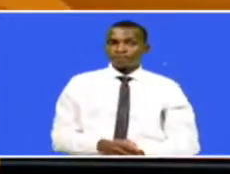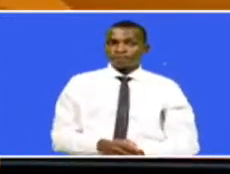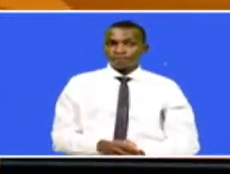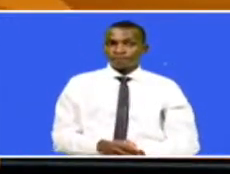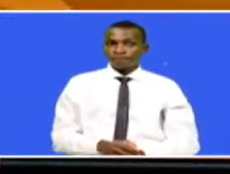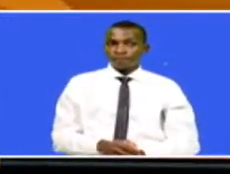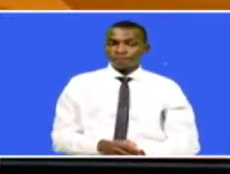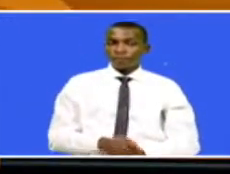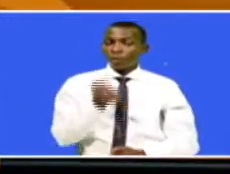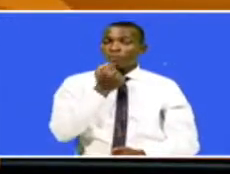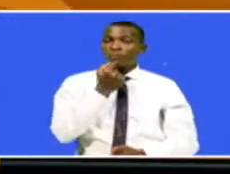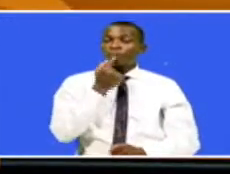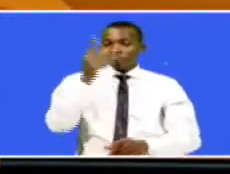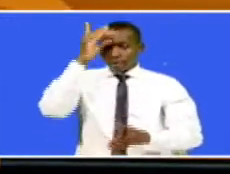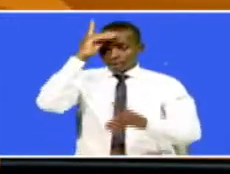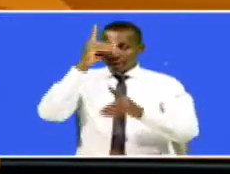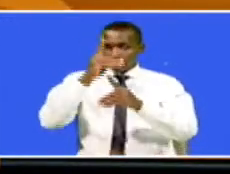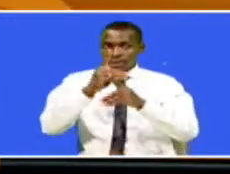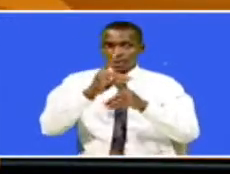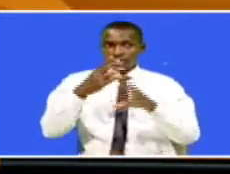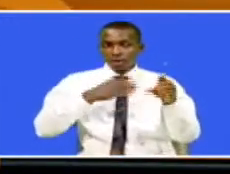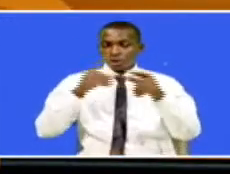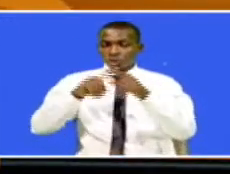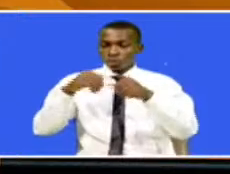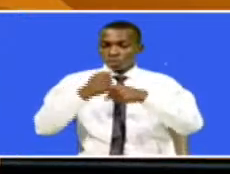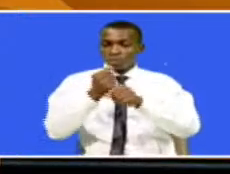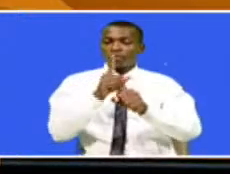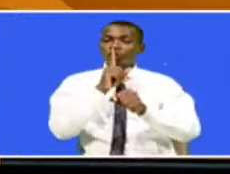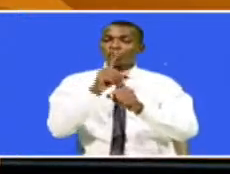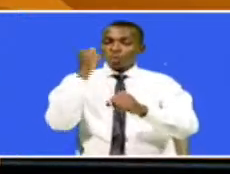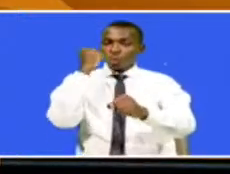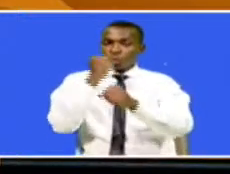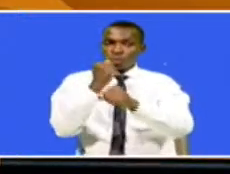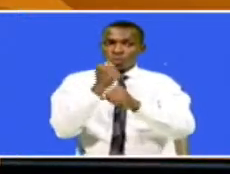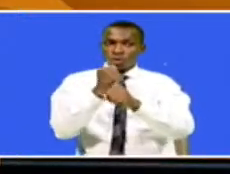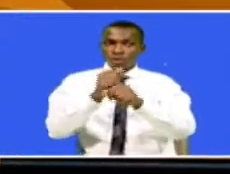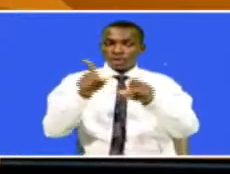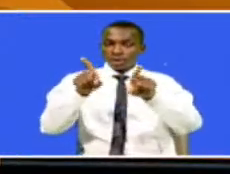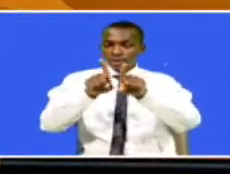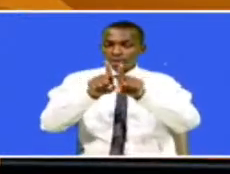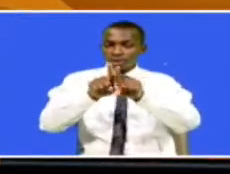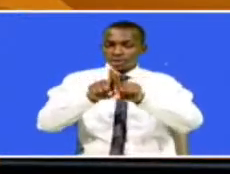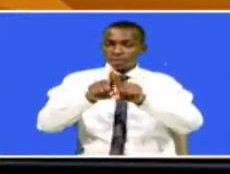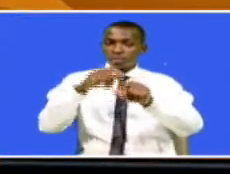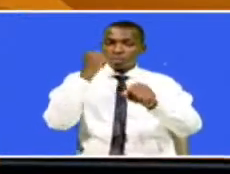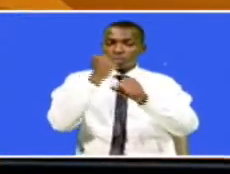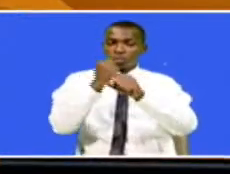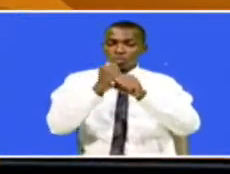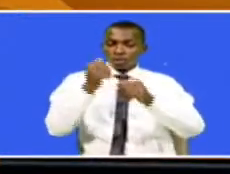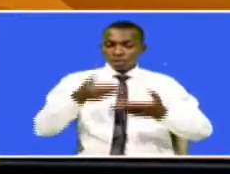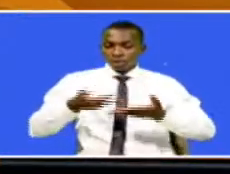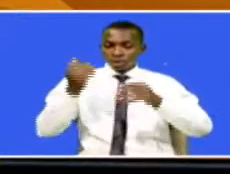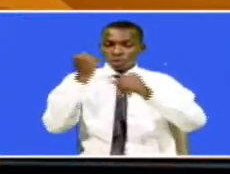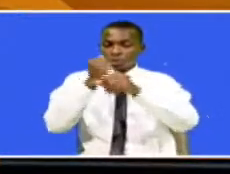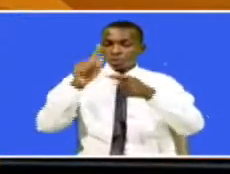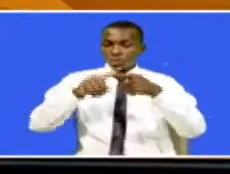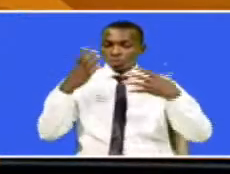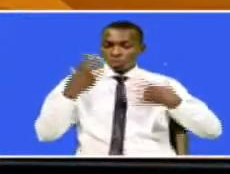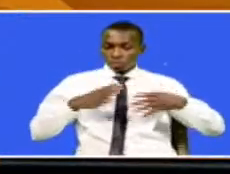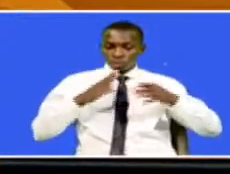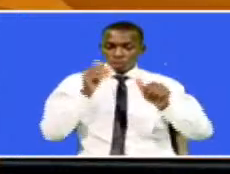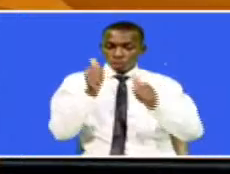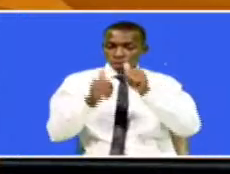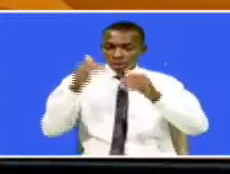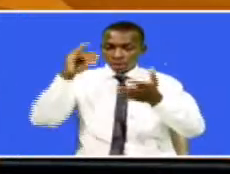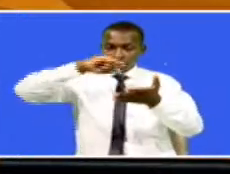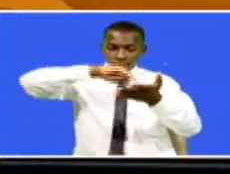Otuoma amesema uamuzi wake unanuia kuimarisha utendakazi na utatoa ama utoaji wa huduma kwa wakazi ilivyo kwenye